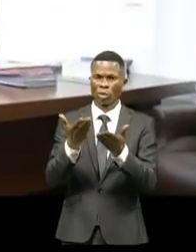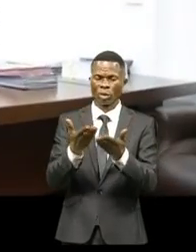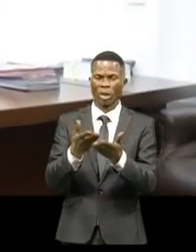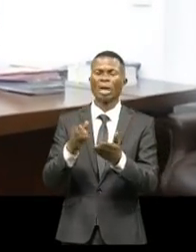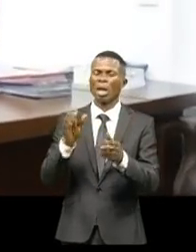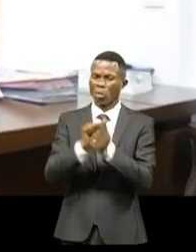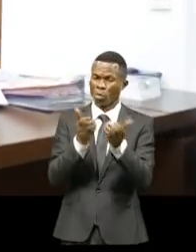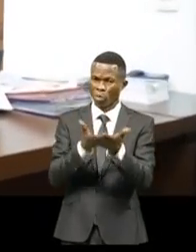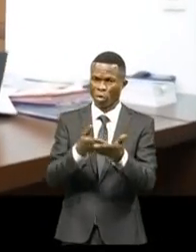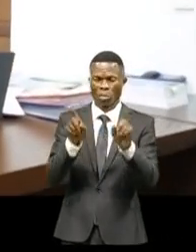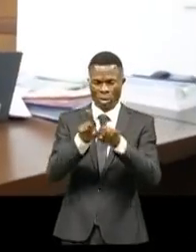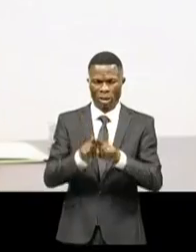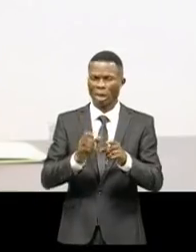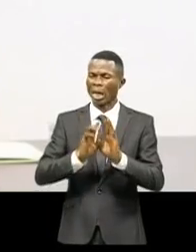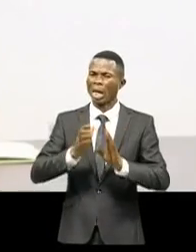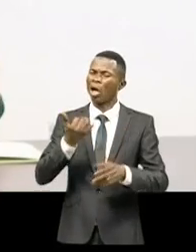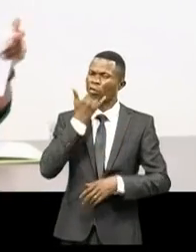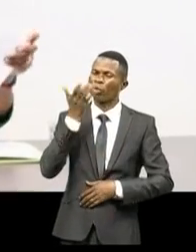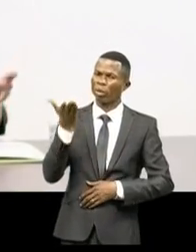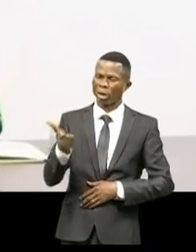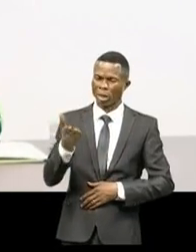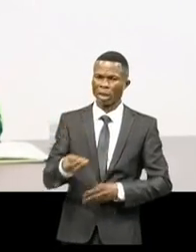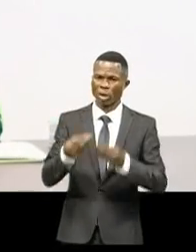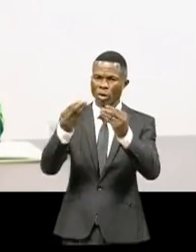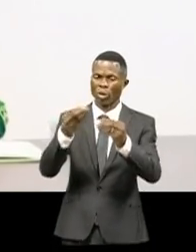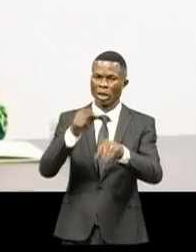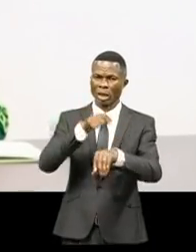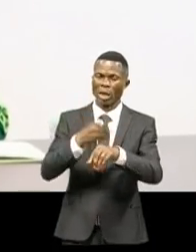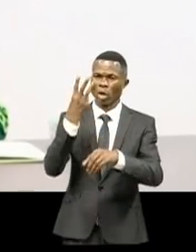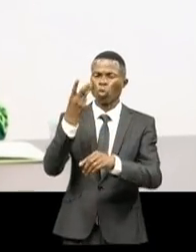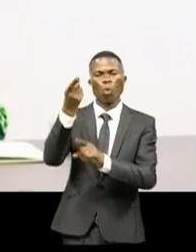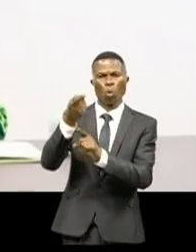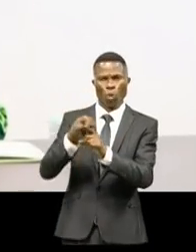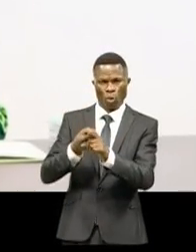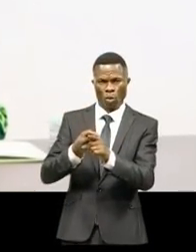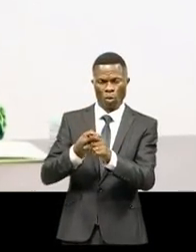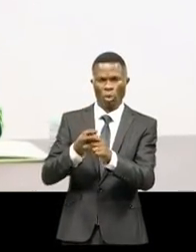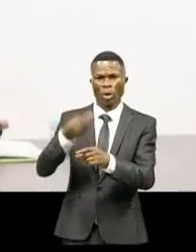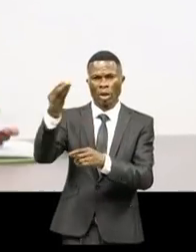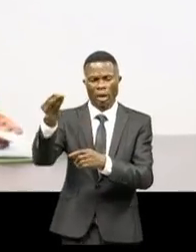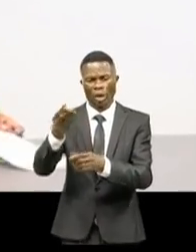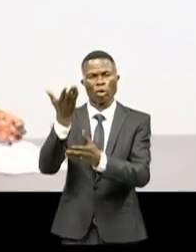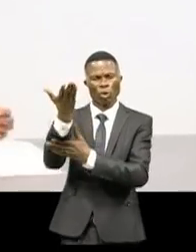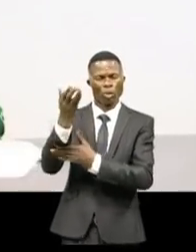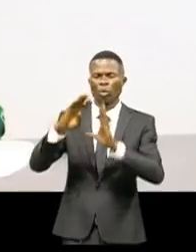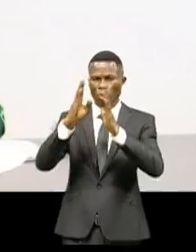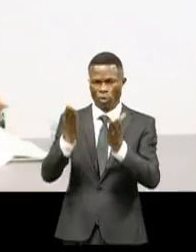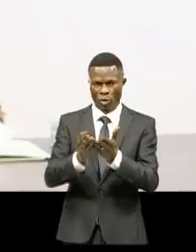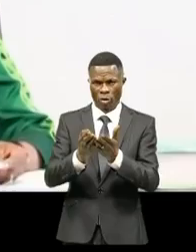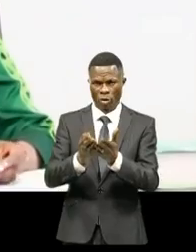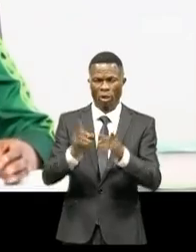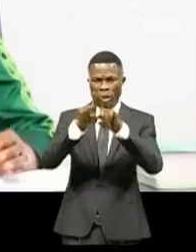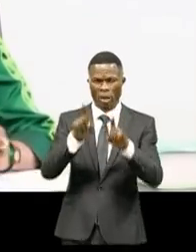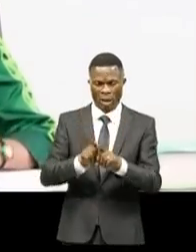litigieux, soit frauduleux. Ils disposeront d'un délai de 3 mois pour introduire des recours éventuels et à